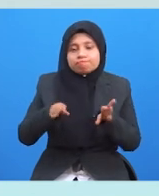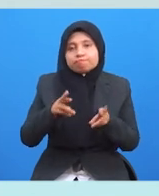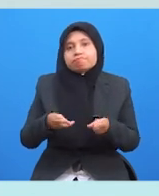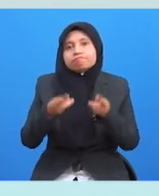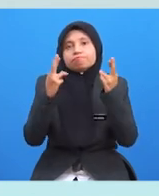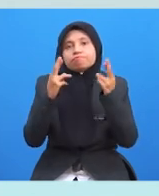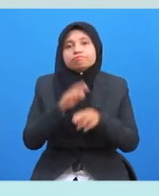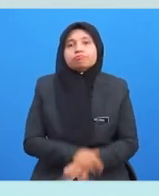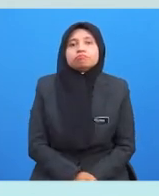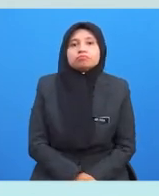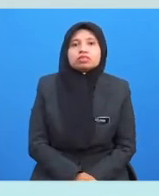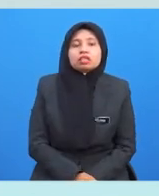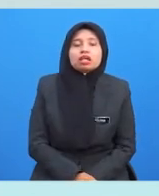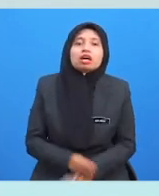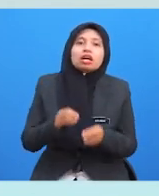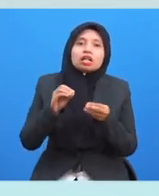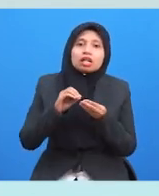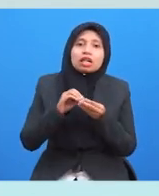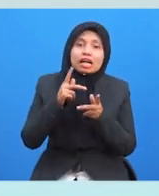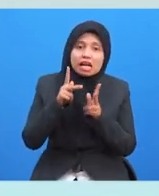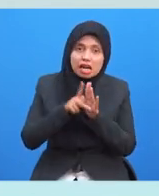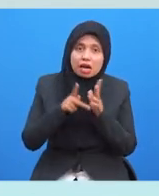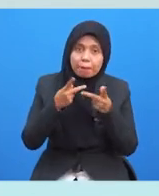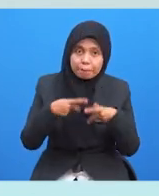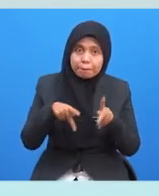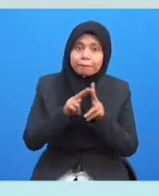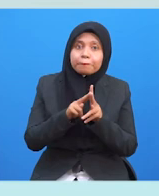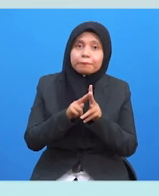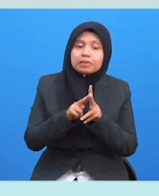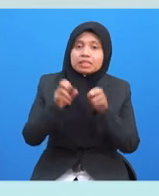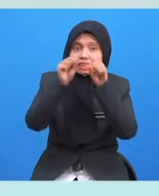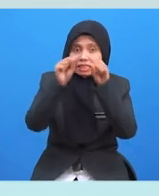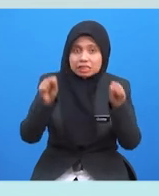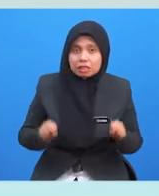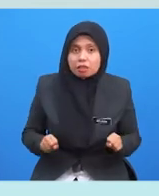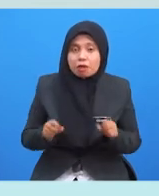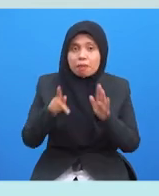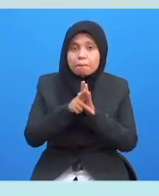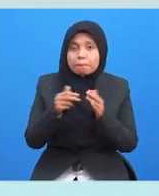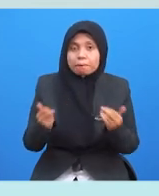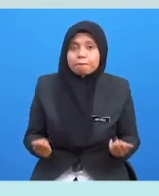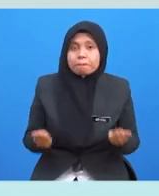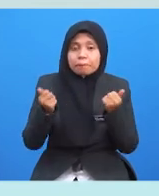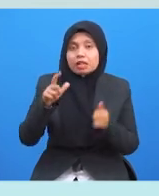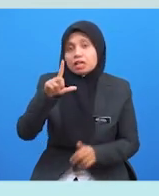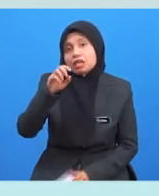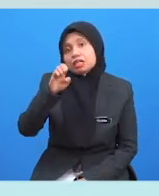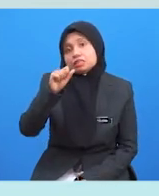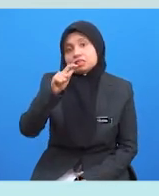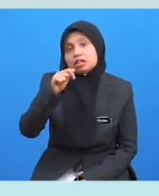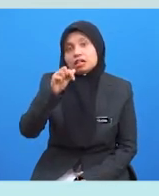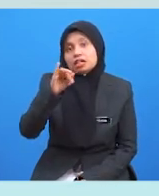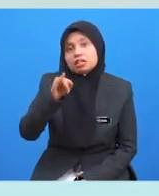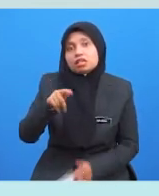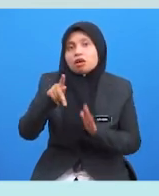atas jalan raya. Kepentingan sistem pengangkutan lestari yang ketiga